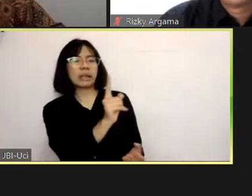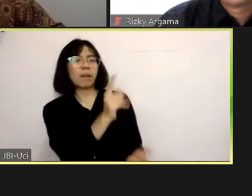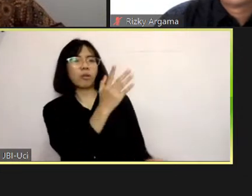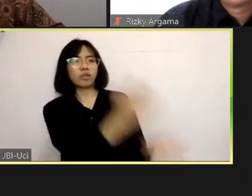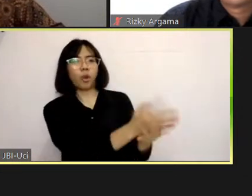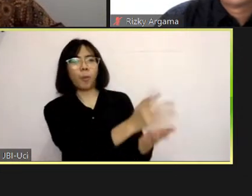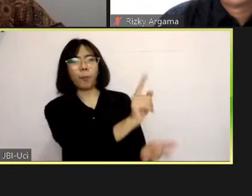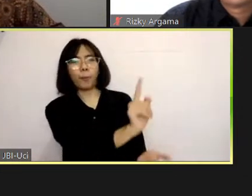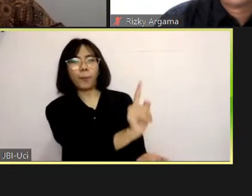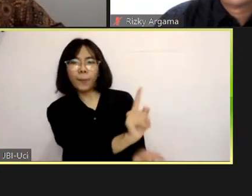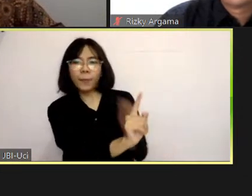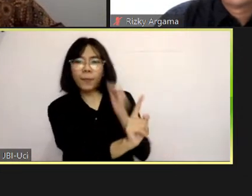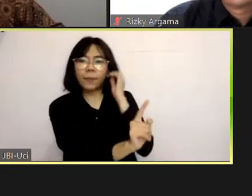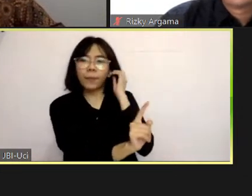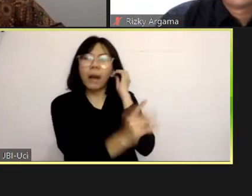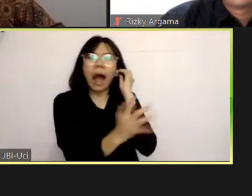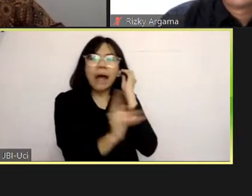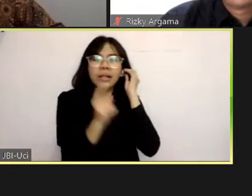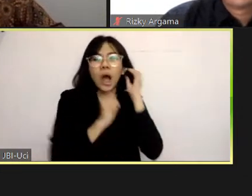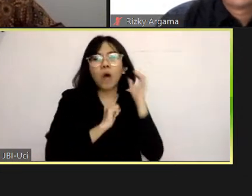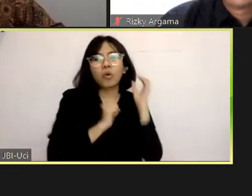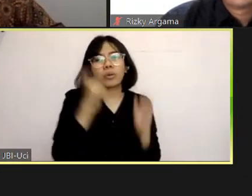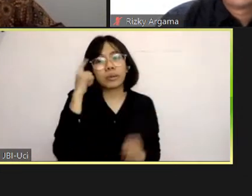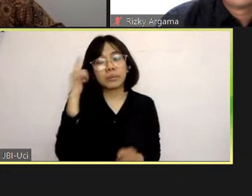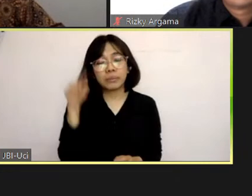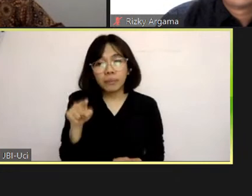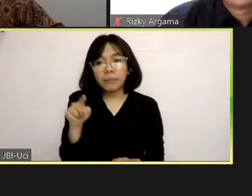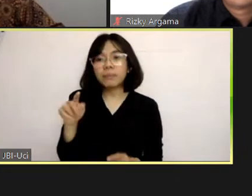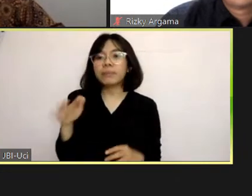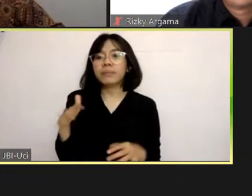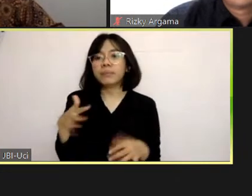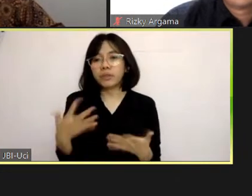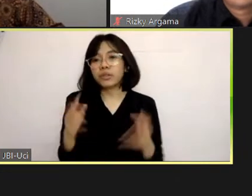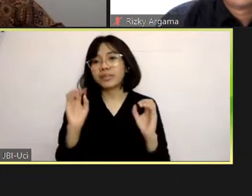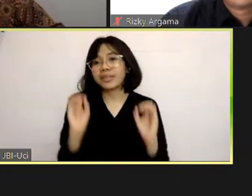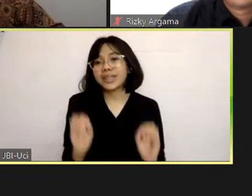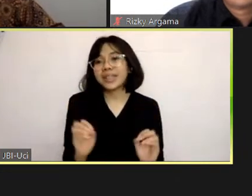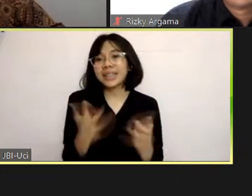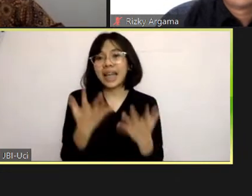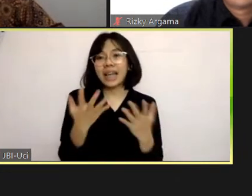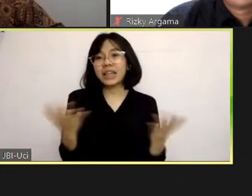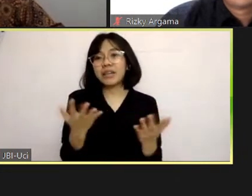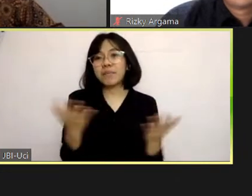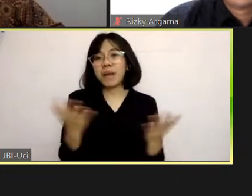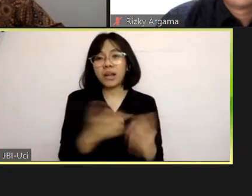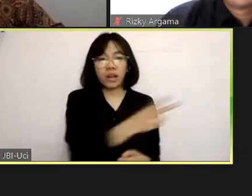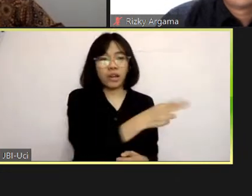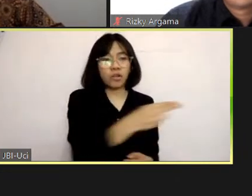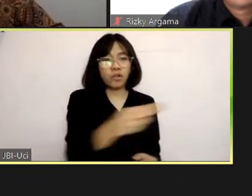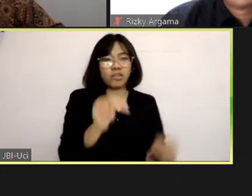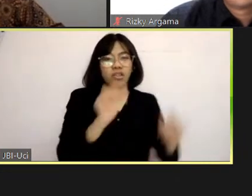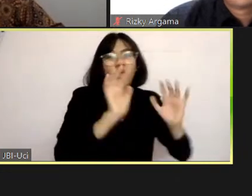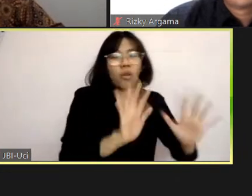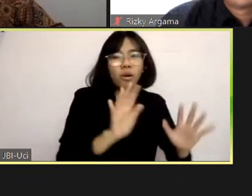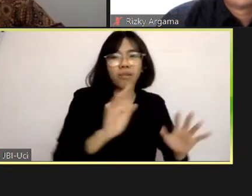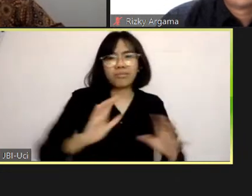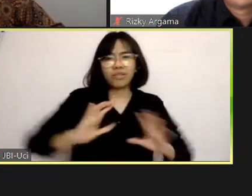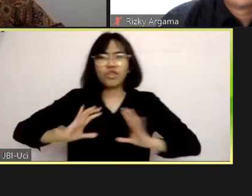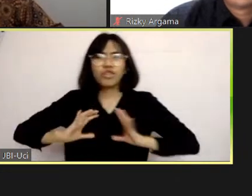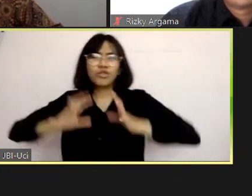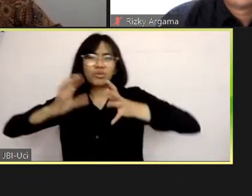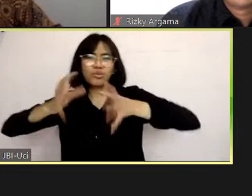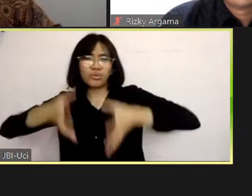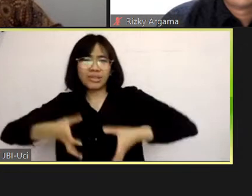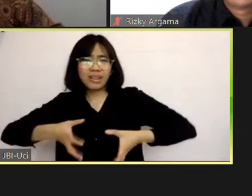dikeluarkan di ruang publik. Dan hal ini juga terjadi di seluruh dunia, bukan hanya di Indonesia. Jadi argumen